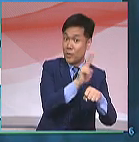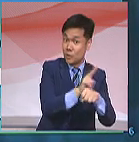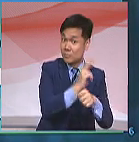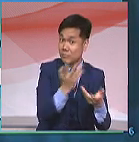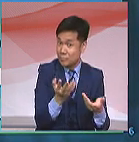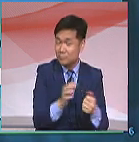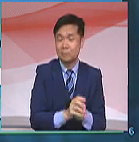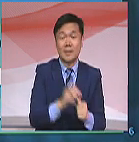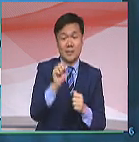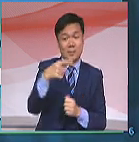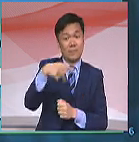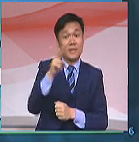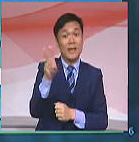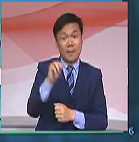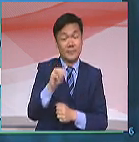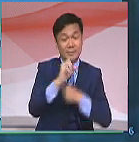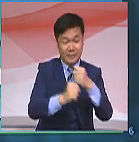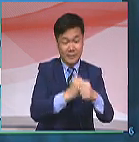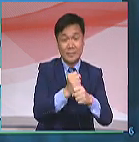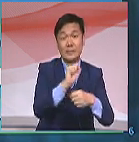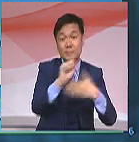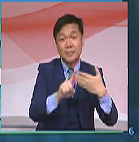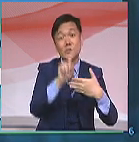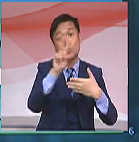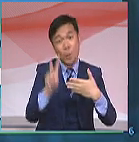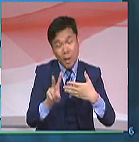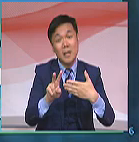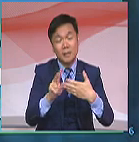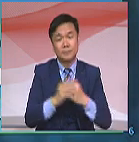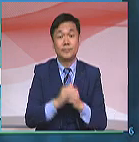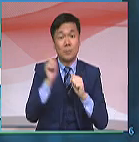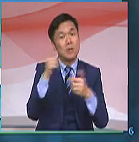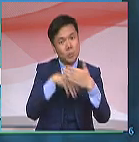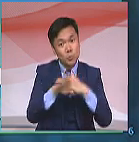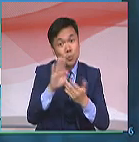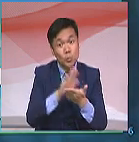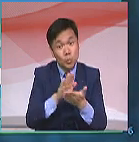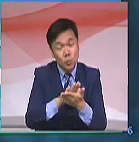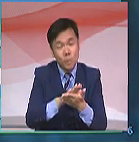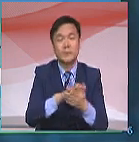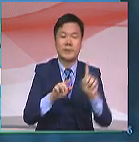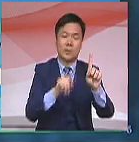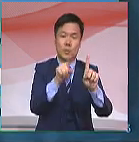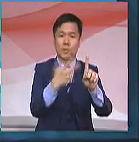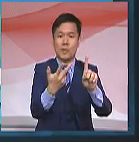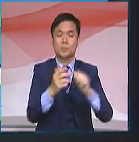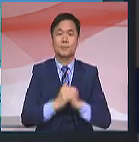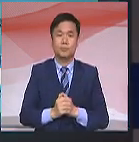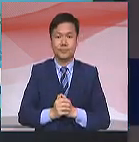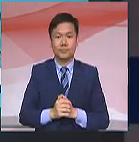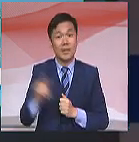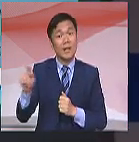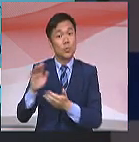murid-murid SVM tahun 1 semester 2 dan DVM tahun 1 semester 2 hadir pada 1 Mac. Dan untuk